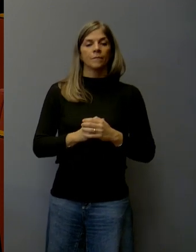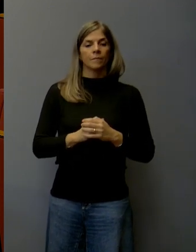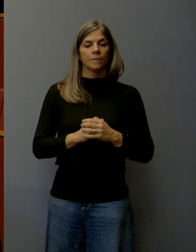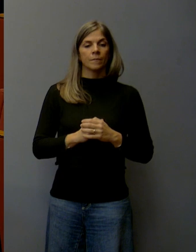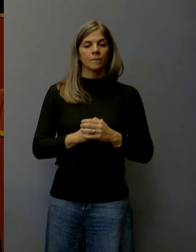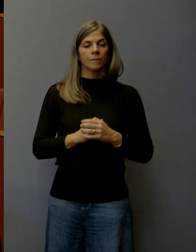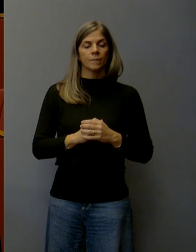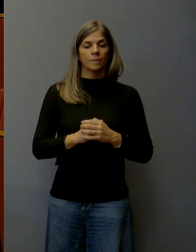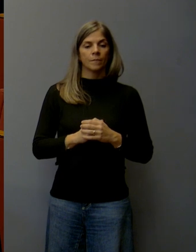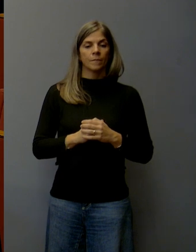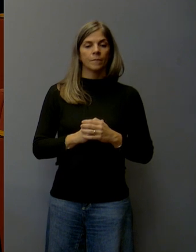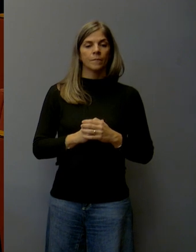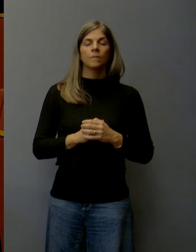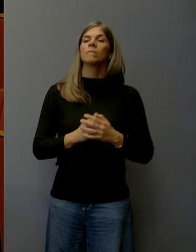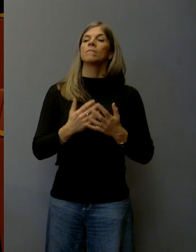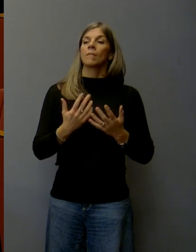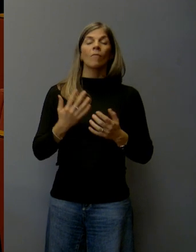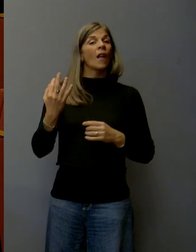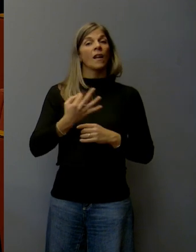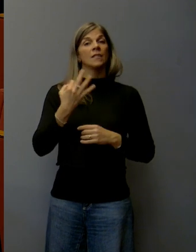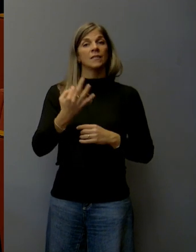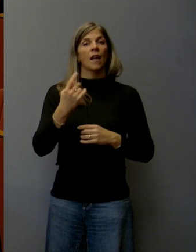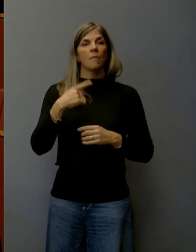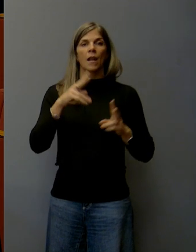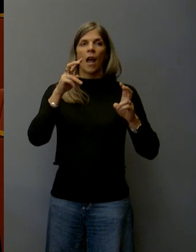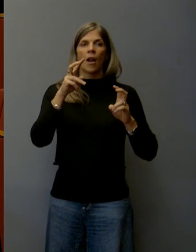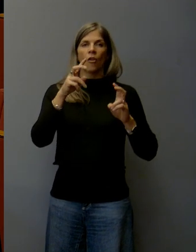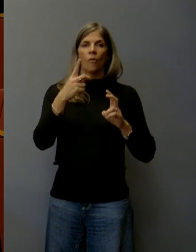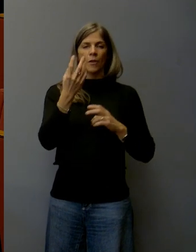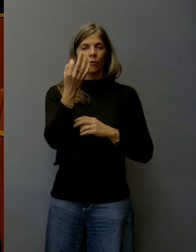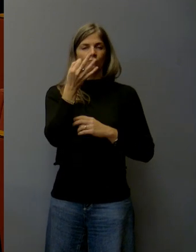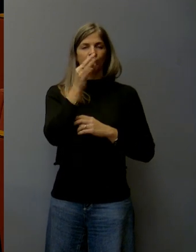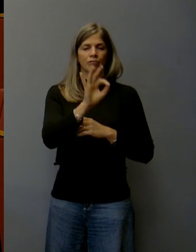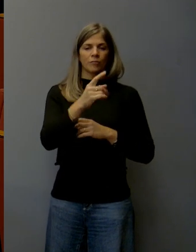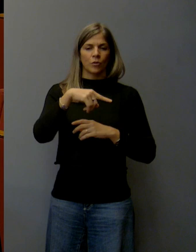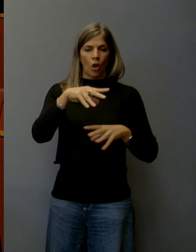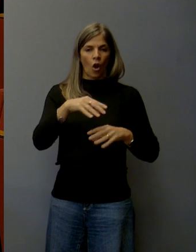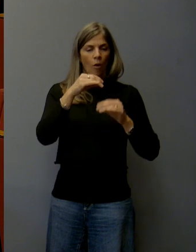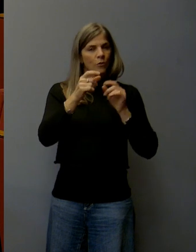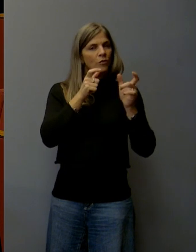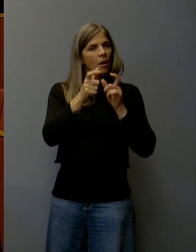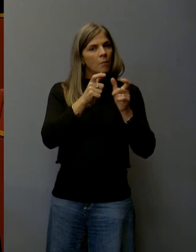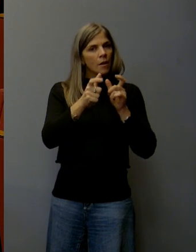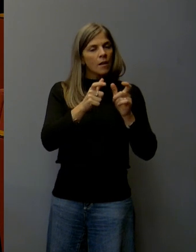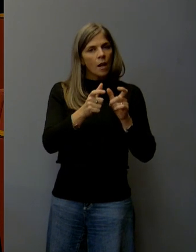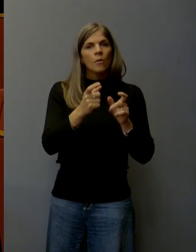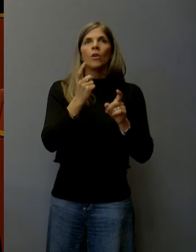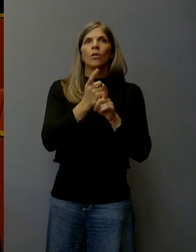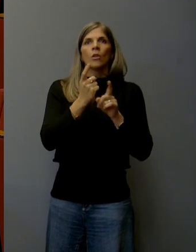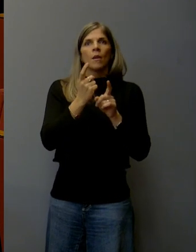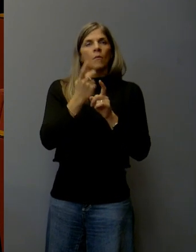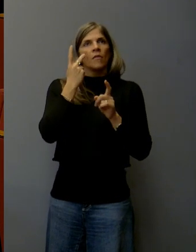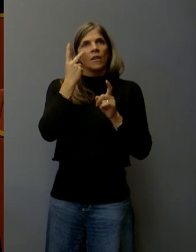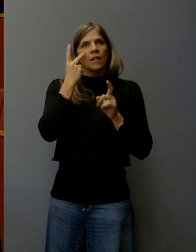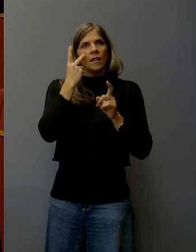nel diciamo nella discussione su un tema in particolare bisogna tener conto delle plurali normalità